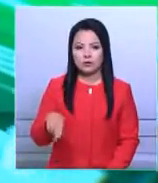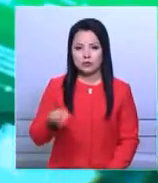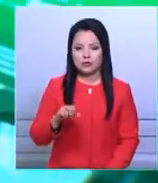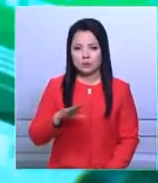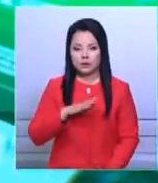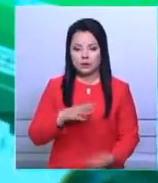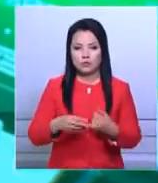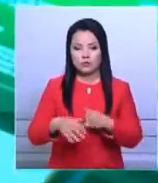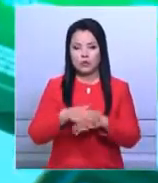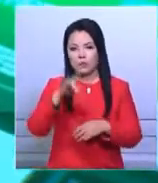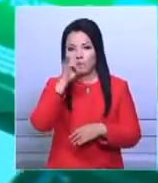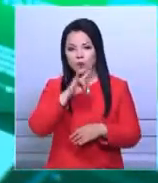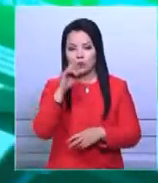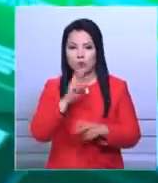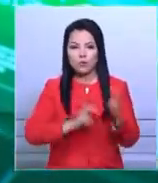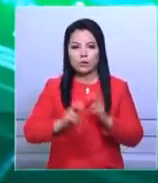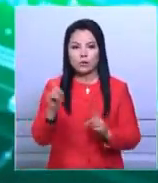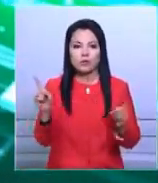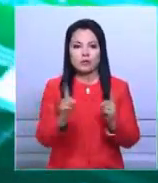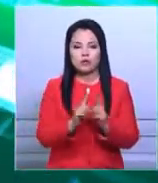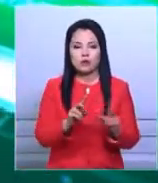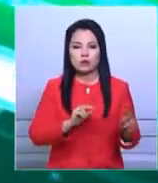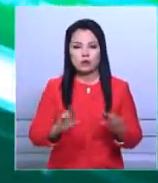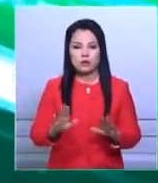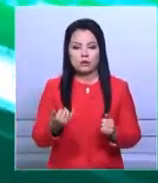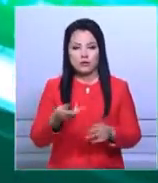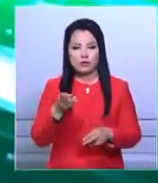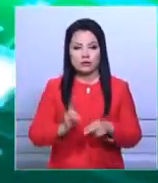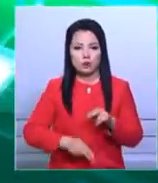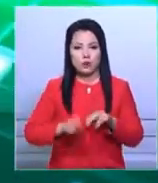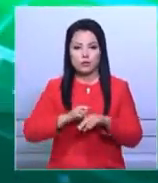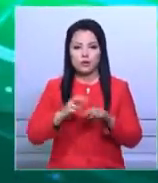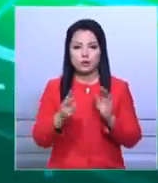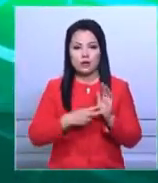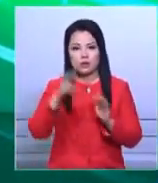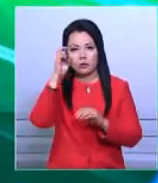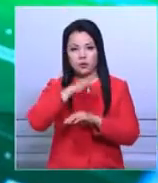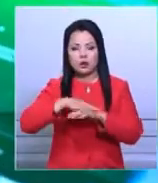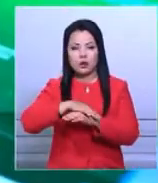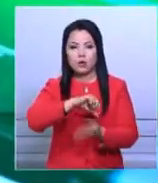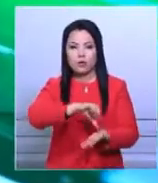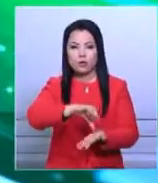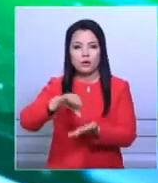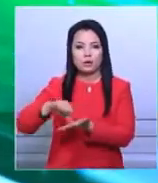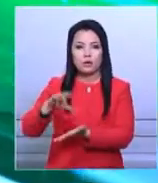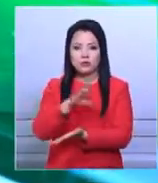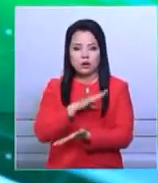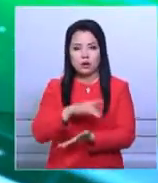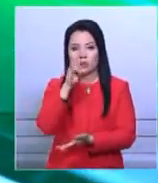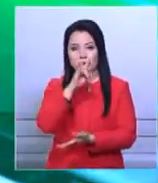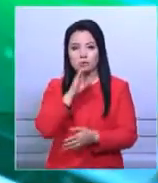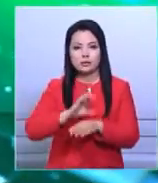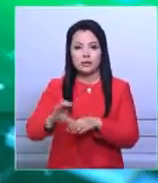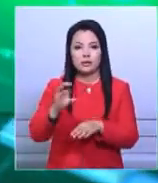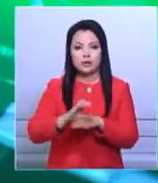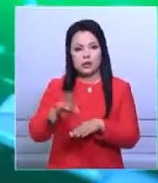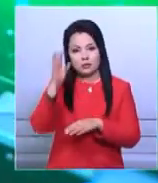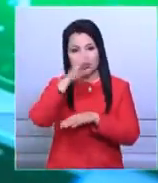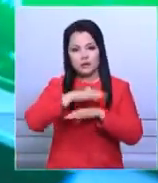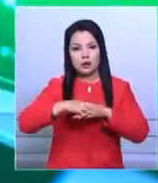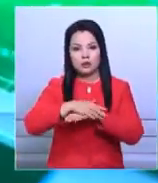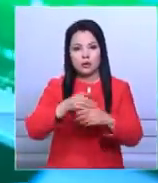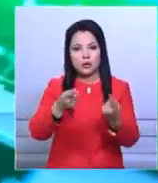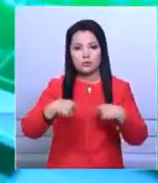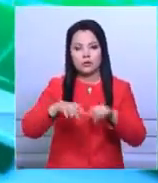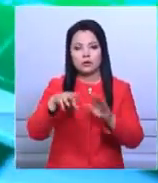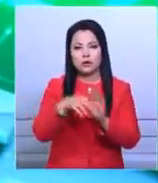Дохадағы мұнай өндірісіне қатысты кездесу сәтсіз аяқталды. Оған 17 мемлекеттің өкілі қатысқан. Мұнай экспорттаушы елдер ұйымының